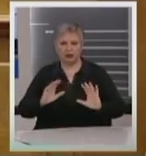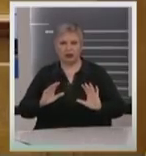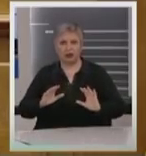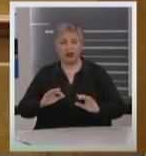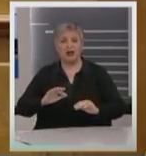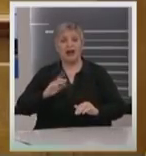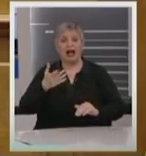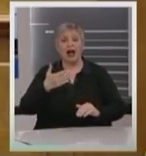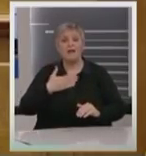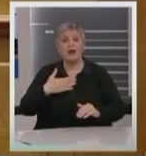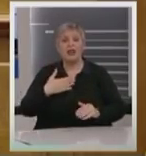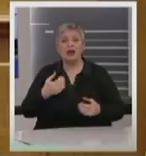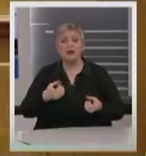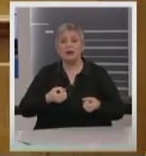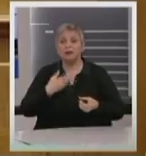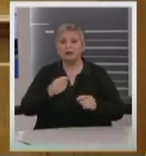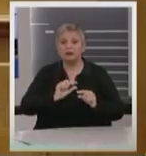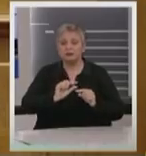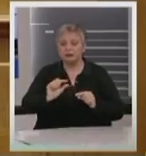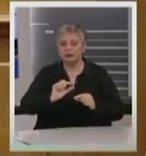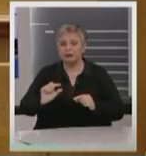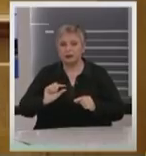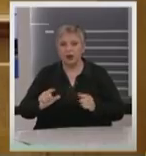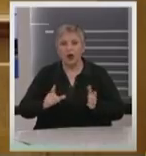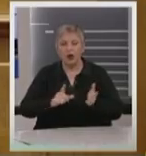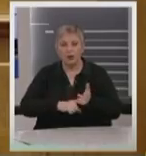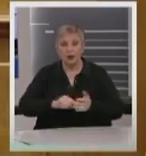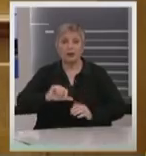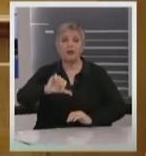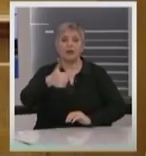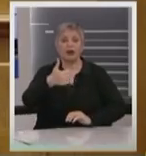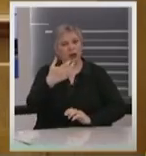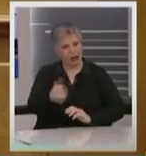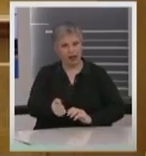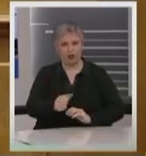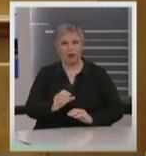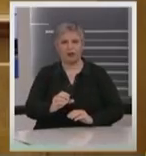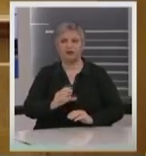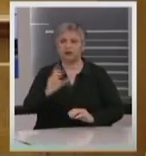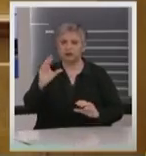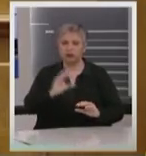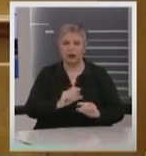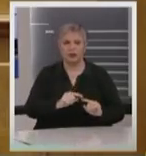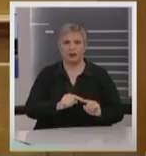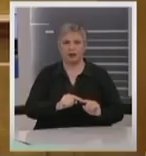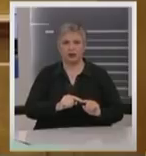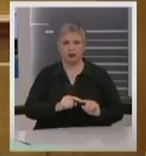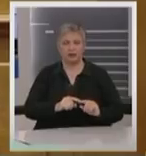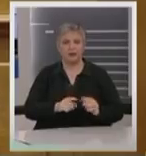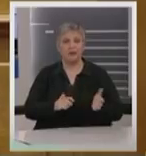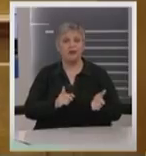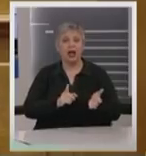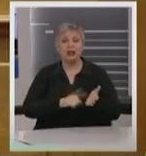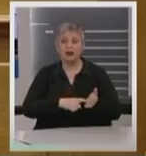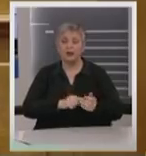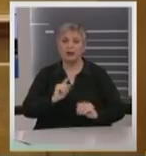πρώτα κάποιος να τον παράγει. Ο δεύτερος άξονας, εξίσου σημαντικός, είναι η διάχυση της ευημερίας σε όλη